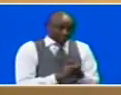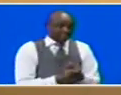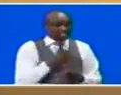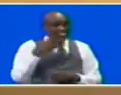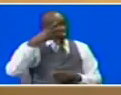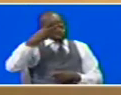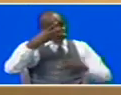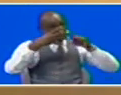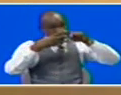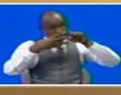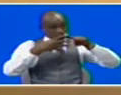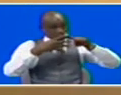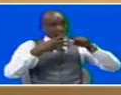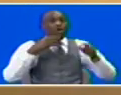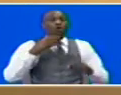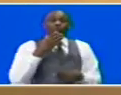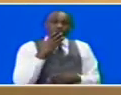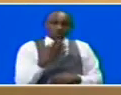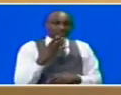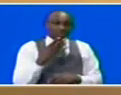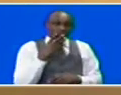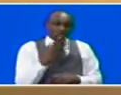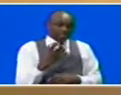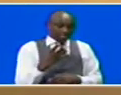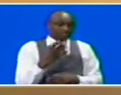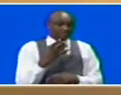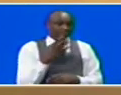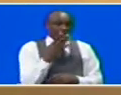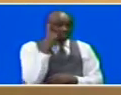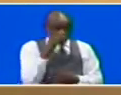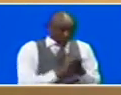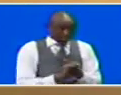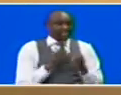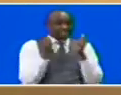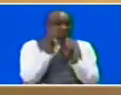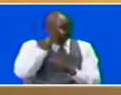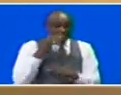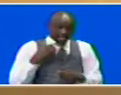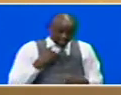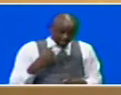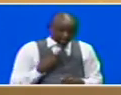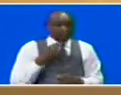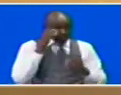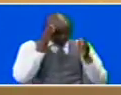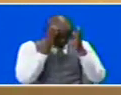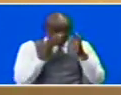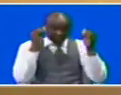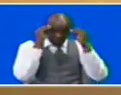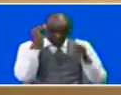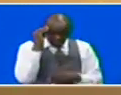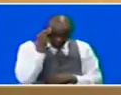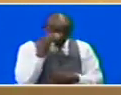vigezo vinne, kati ya kura 401 zilizopigwa, asilimia 10 wanasema wanaangazia masomo,